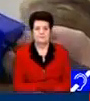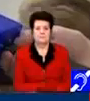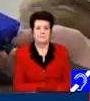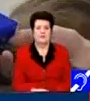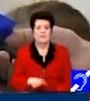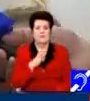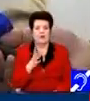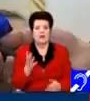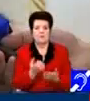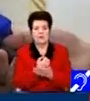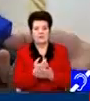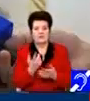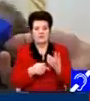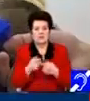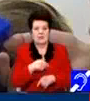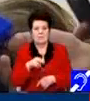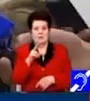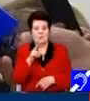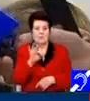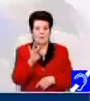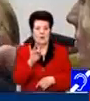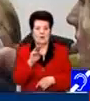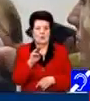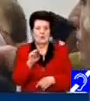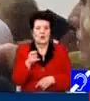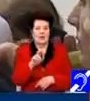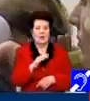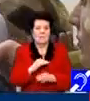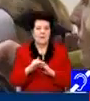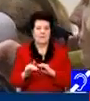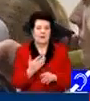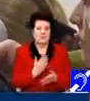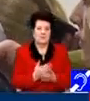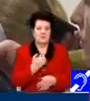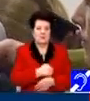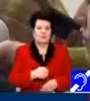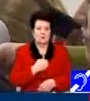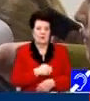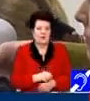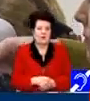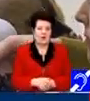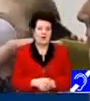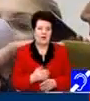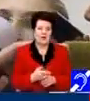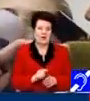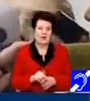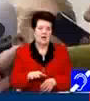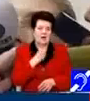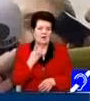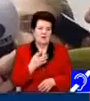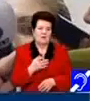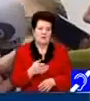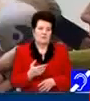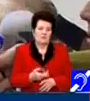M-au prins când vendeam portocale pe plajă. Aveți proprietăți în Brazilia? Înțeleg că este o supărare și trebuie să reîncălzească ciorba asta. Au reîncălzit-o, eu